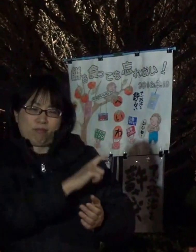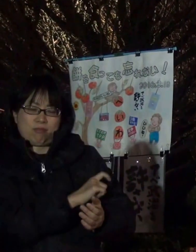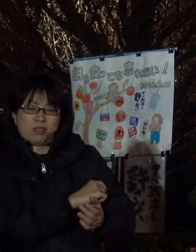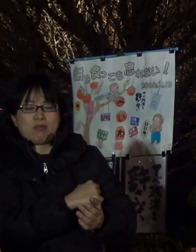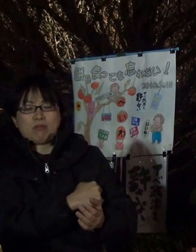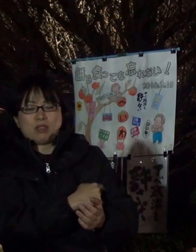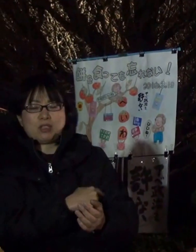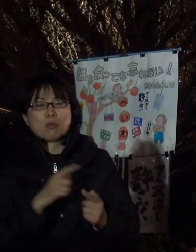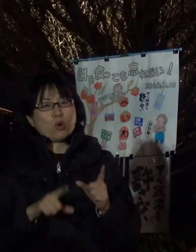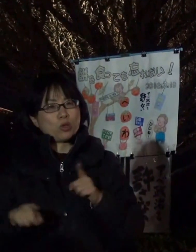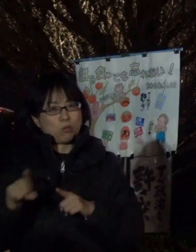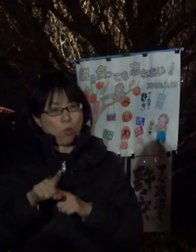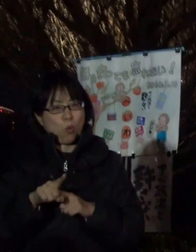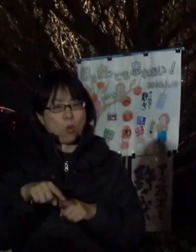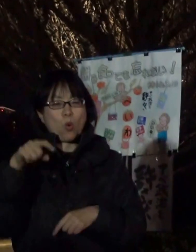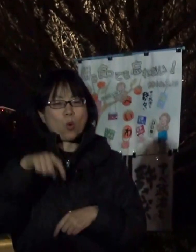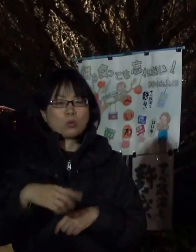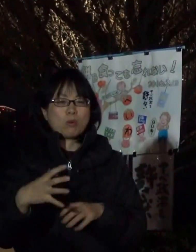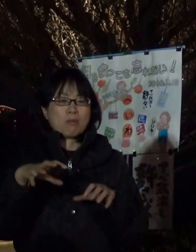気になっちゃう。